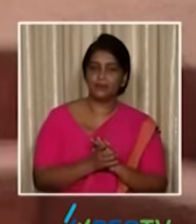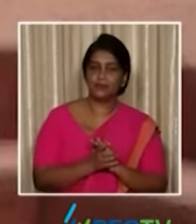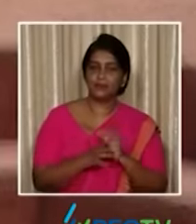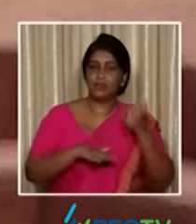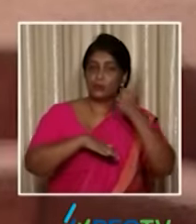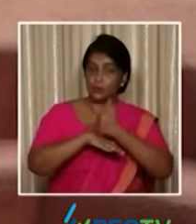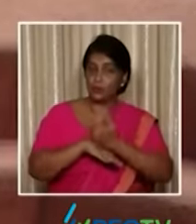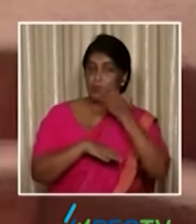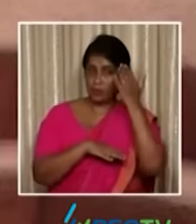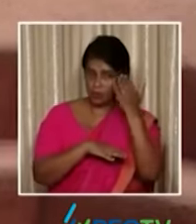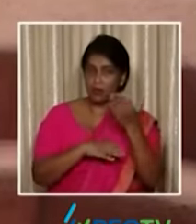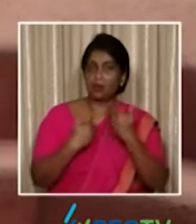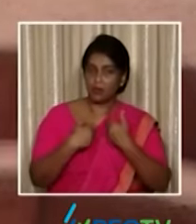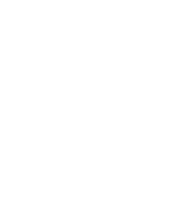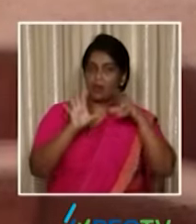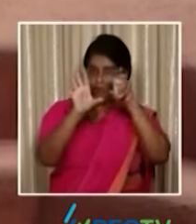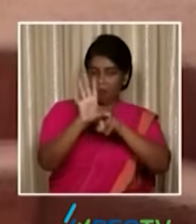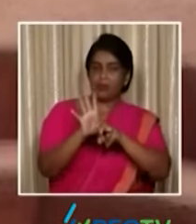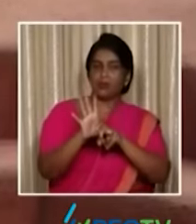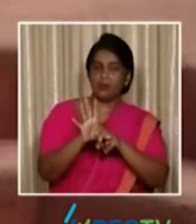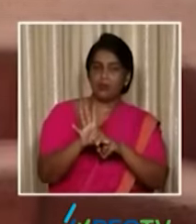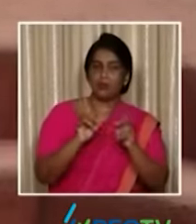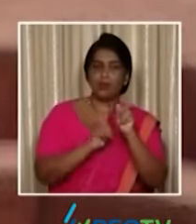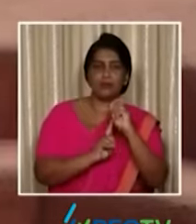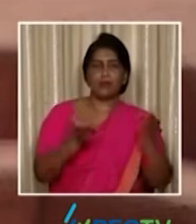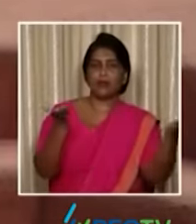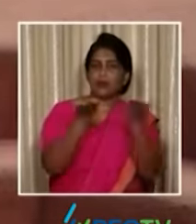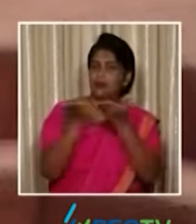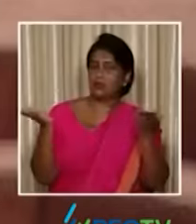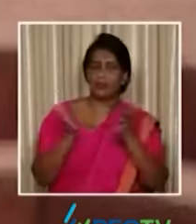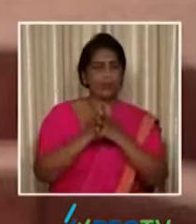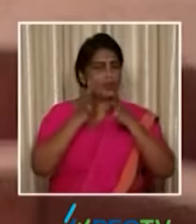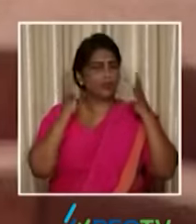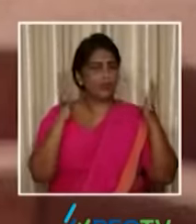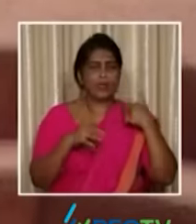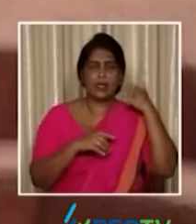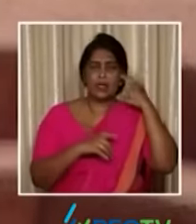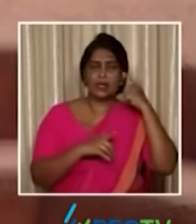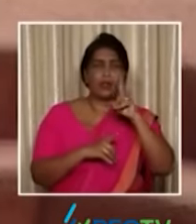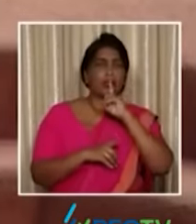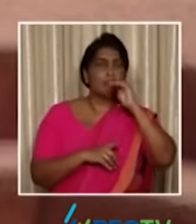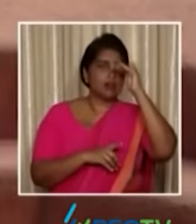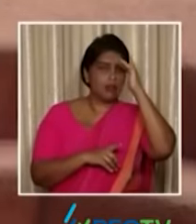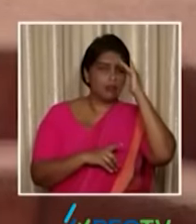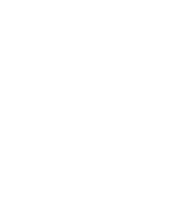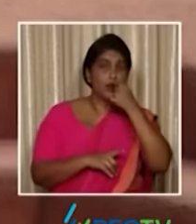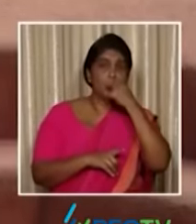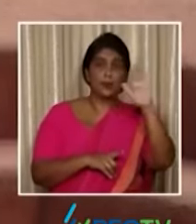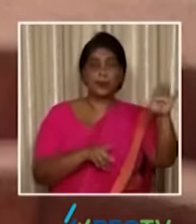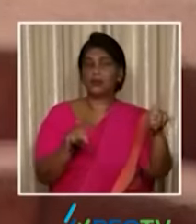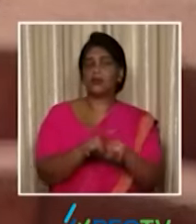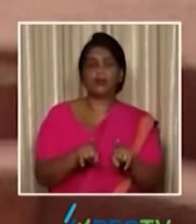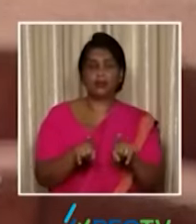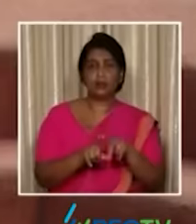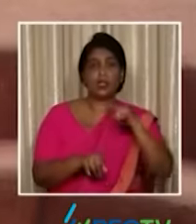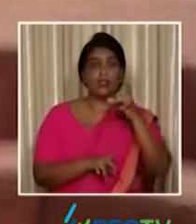मूलासने उबतुमा मम तो वाटेन मे पार्लिमेंट इन गुडक मंत्री और हितांगे कथा नायकुनाम हिटलर वगे की मे